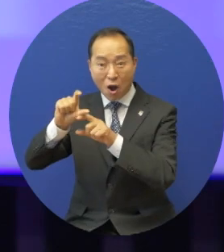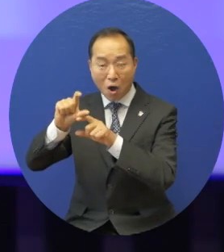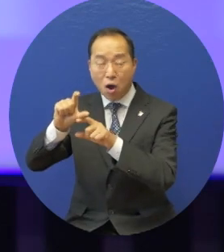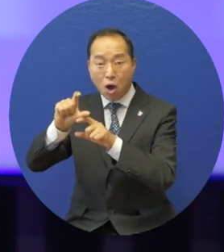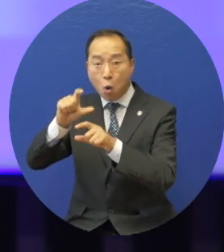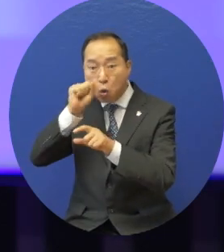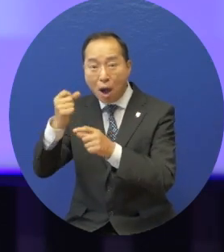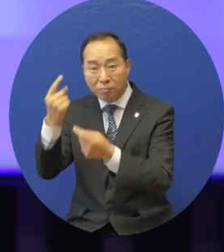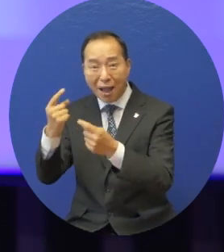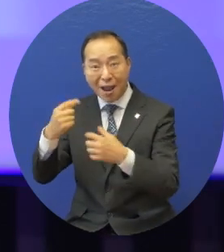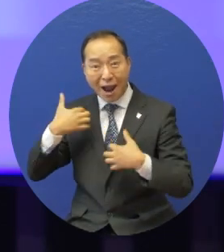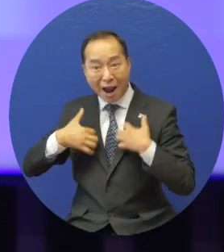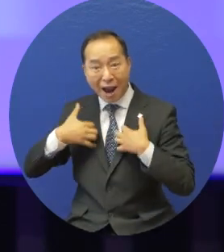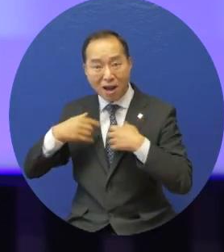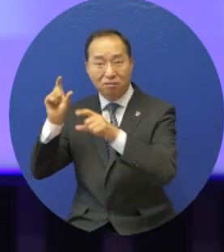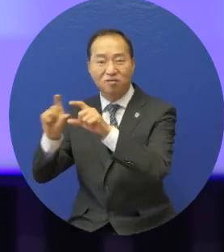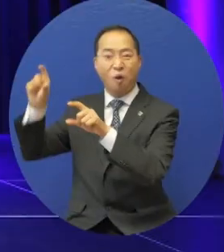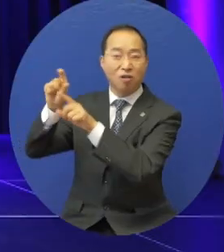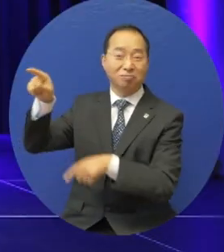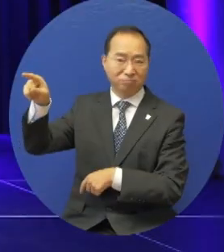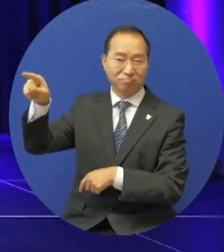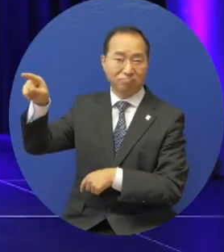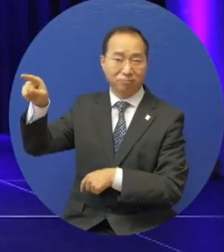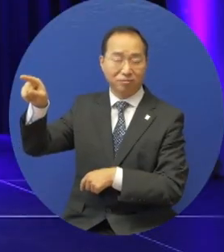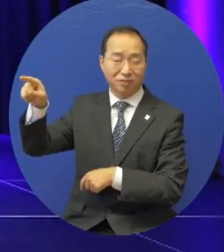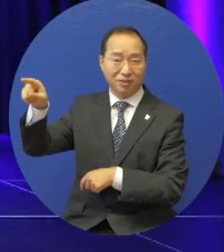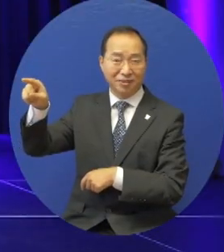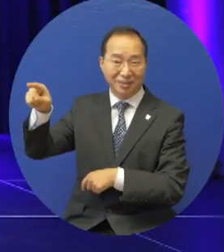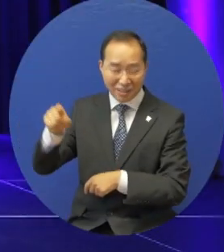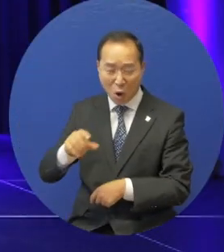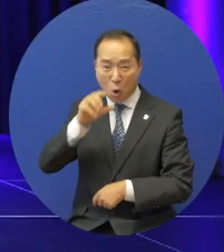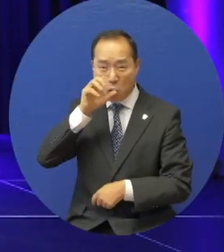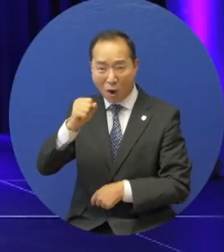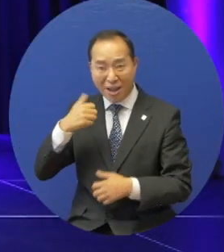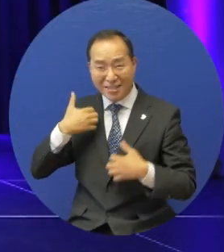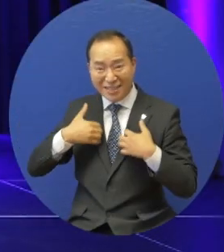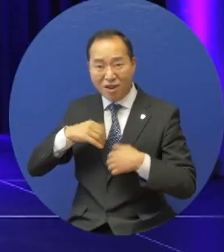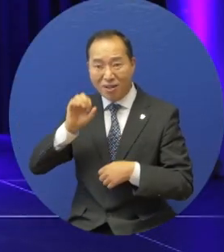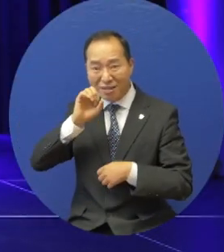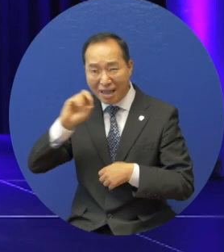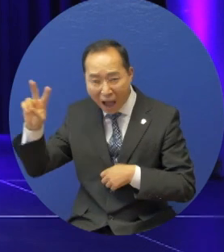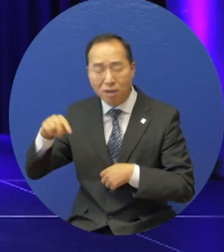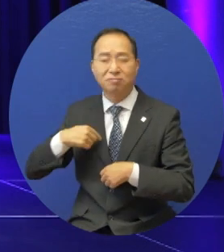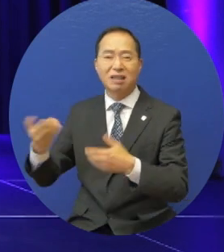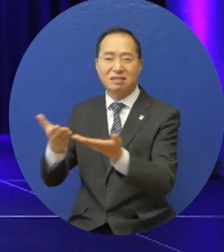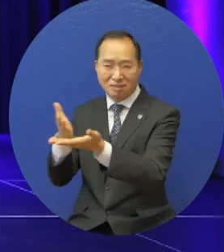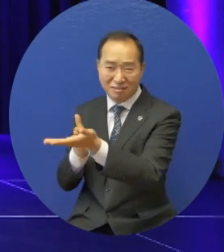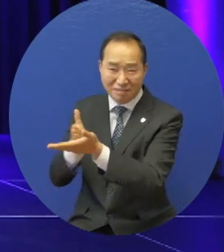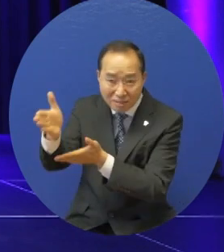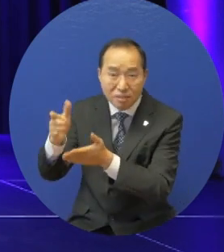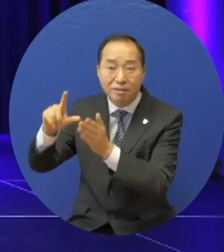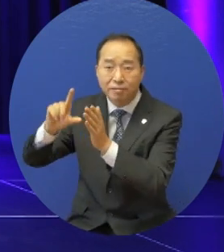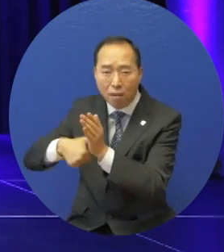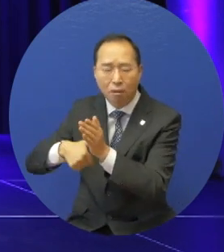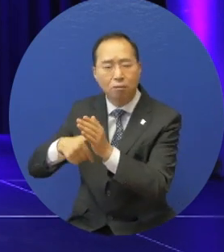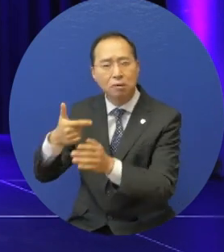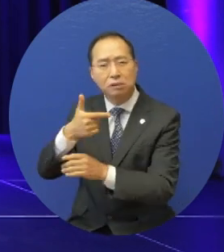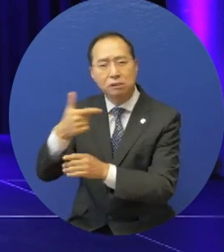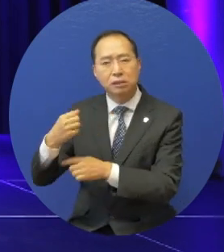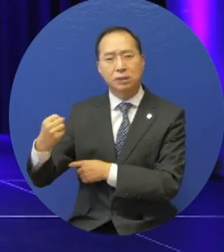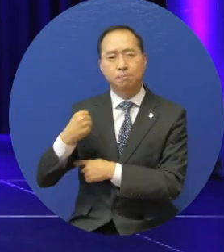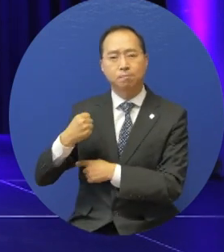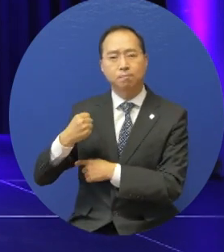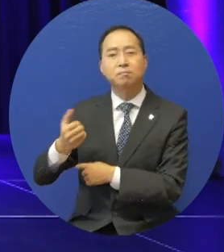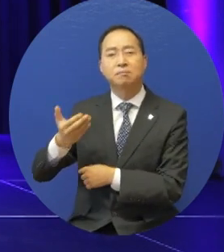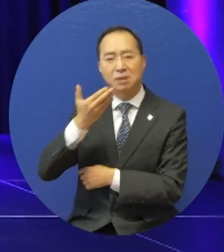좋아하는 것은 즐기는 것만 못하다, 이런 뜻이에요. 그러니까 좋아해야 되고 즐겨야 되고 그것이 나의 진로가 되었을 때